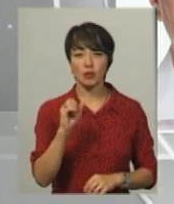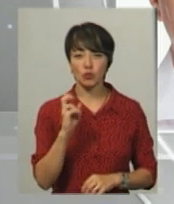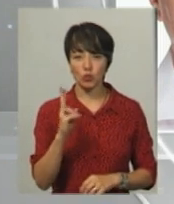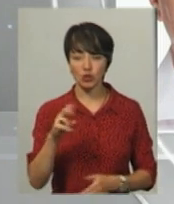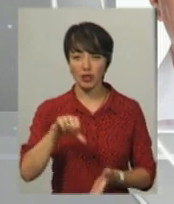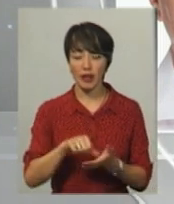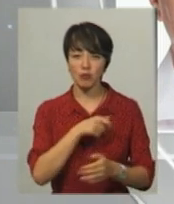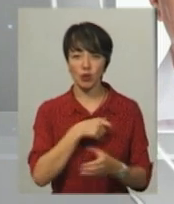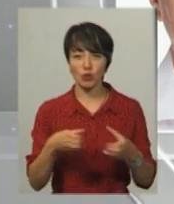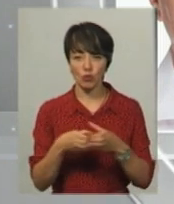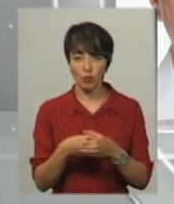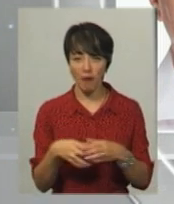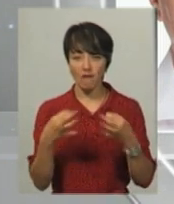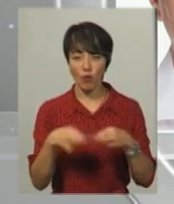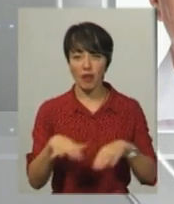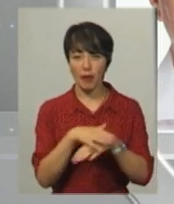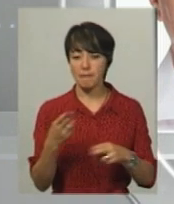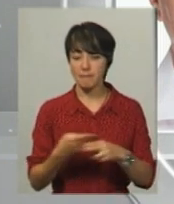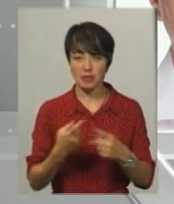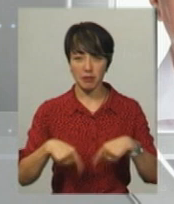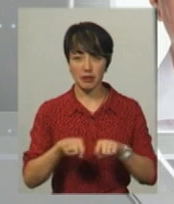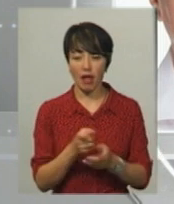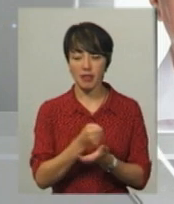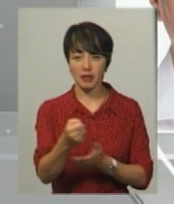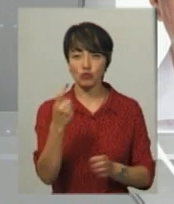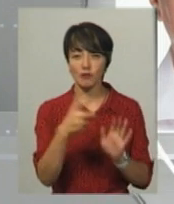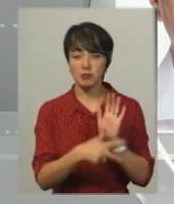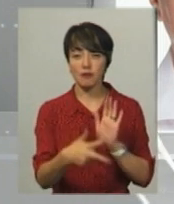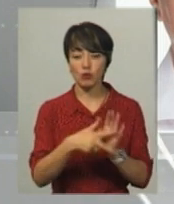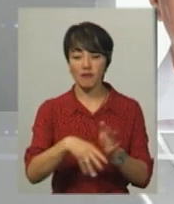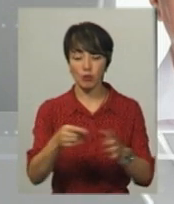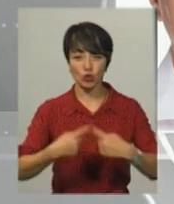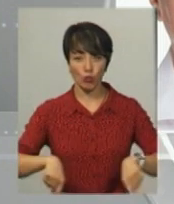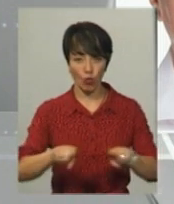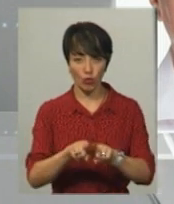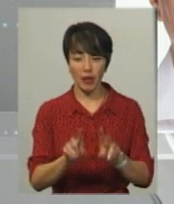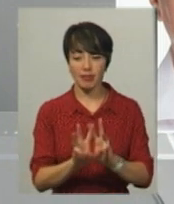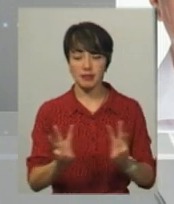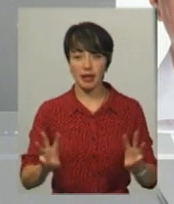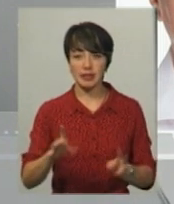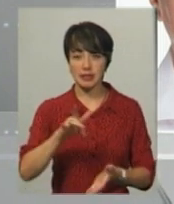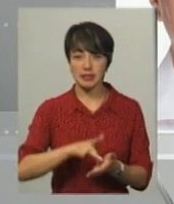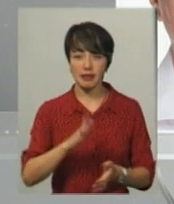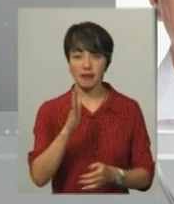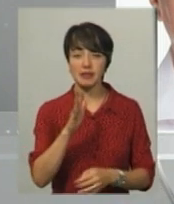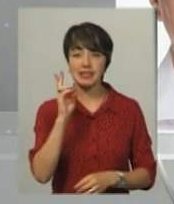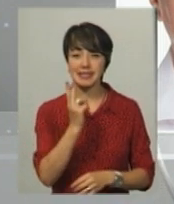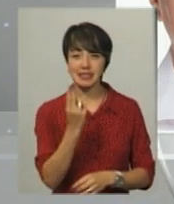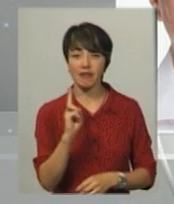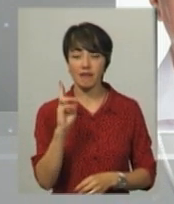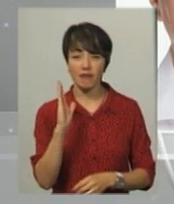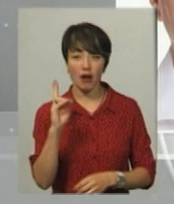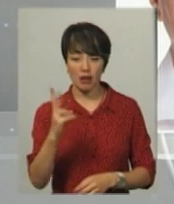«Воля народу», безпартійний. Кандидат у народні депутати за 188-м виборчим округом. На сайті ЦВК Сергій Лабазюк зазначив,